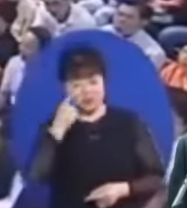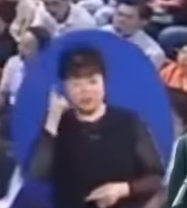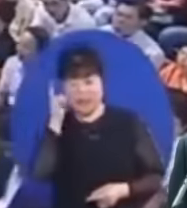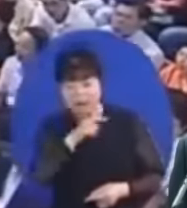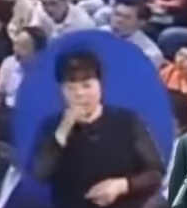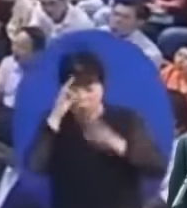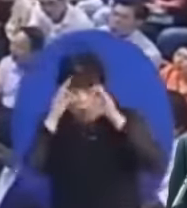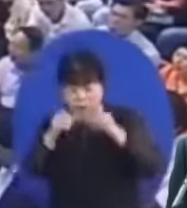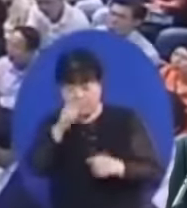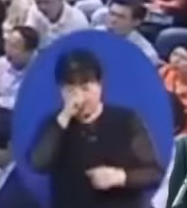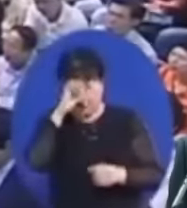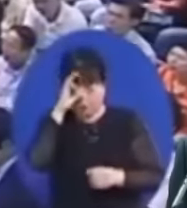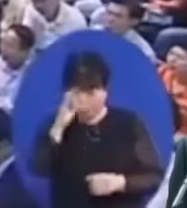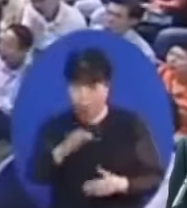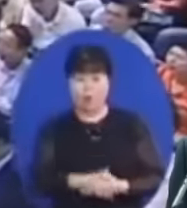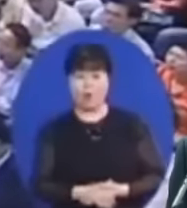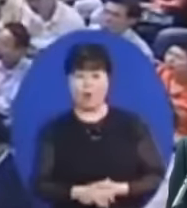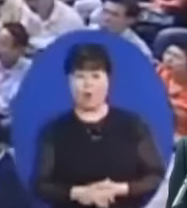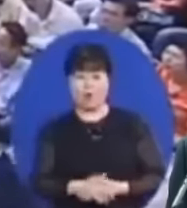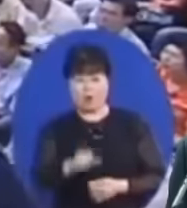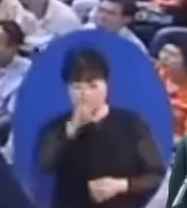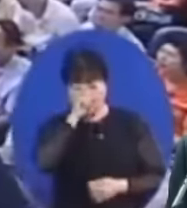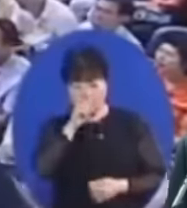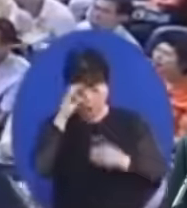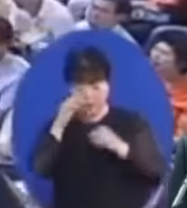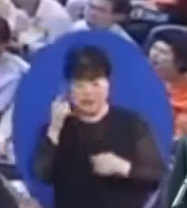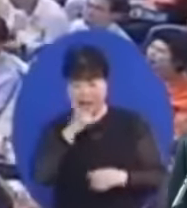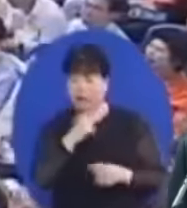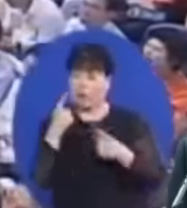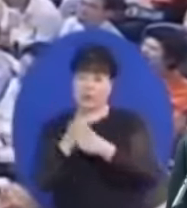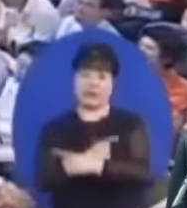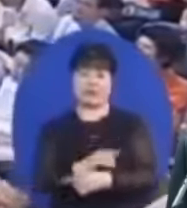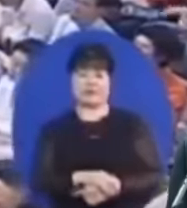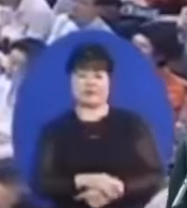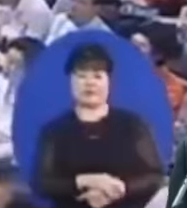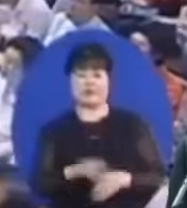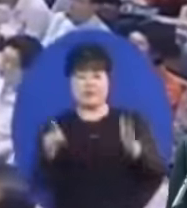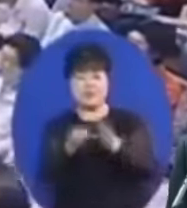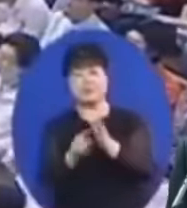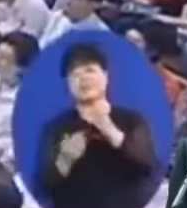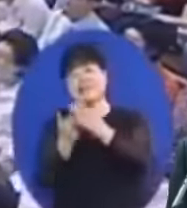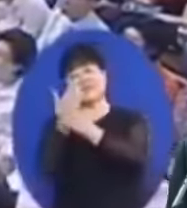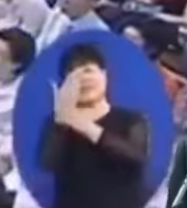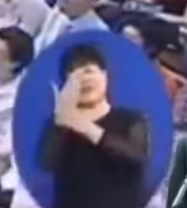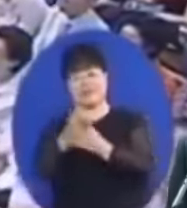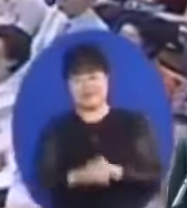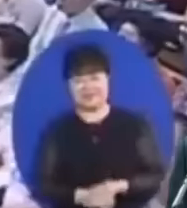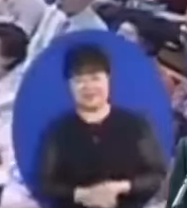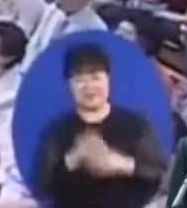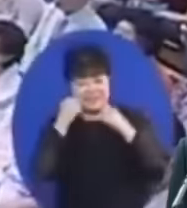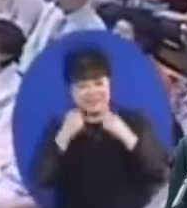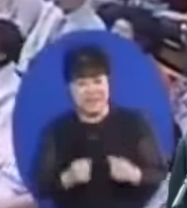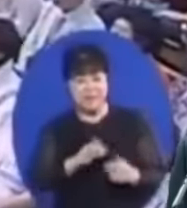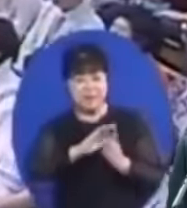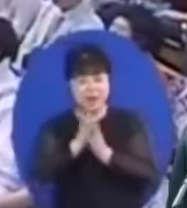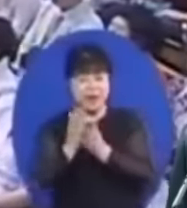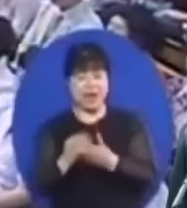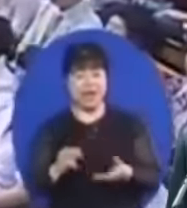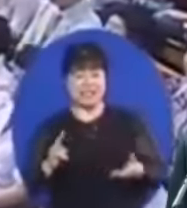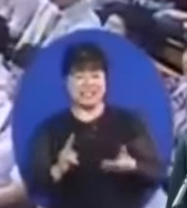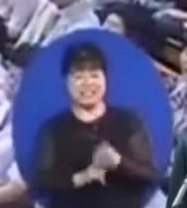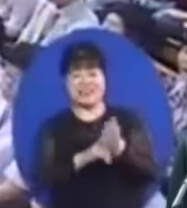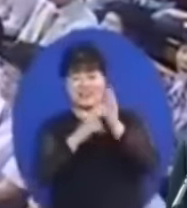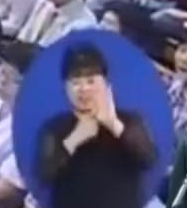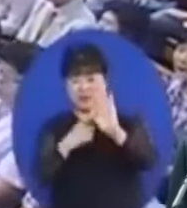선으로 보였으며 선으로 보였던 것이 악으로 보였습니다. 믿음이 생기면 삶에 이런 변화가 일어나기 시작하는